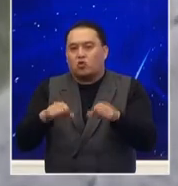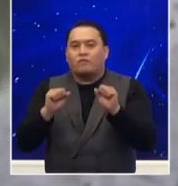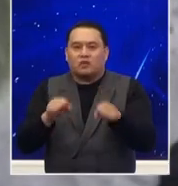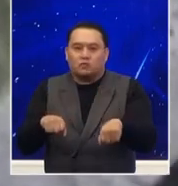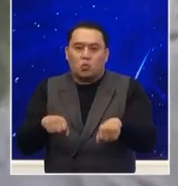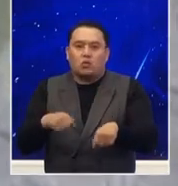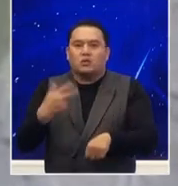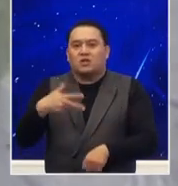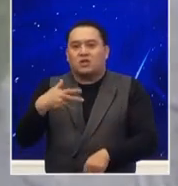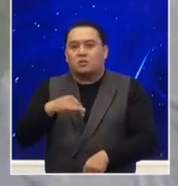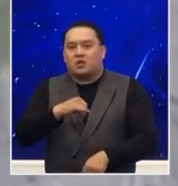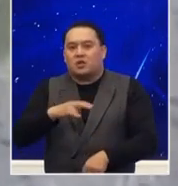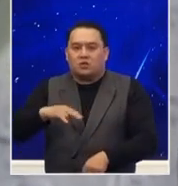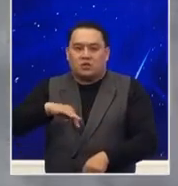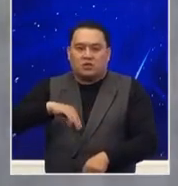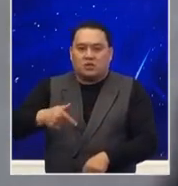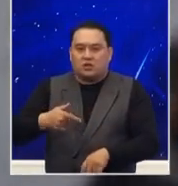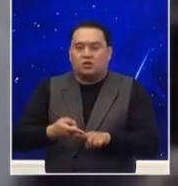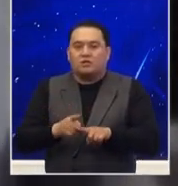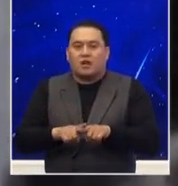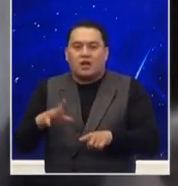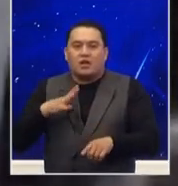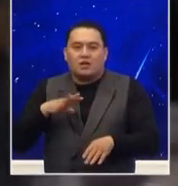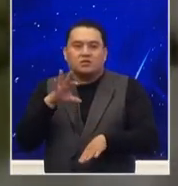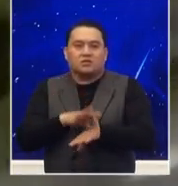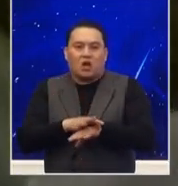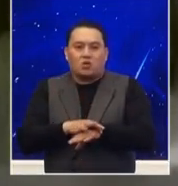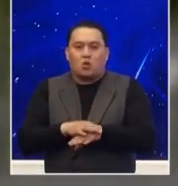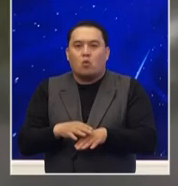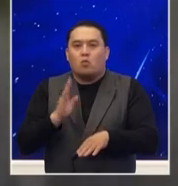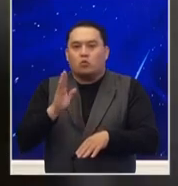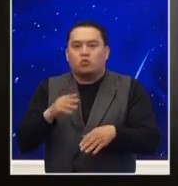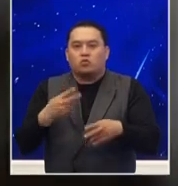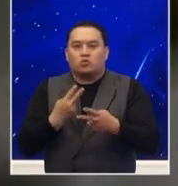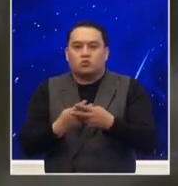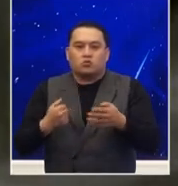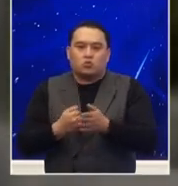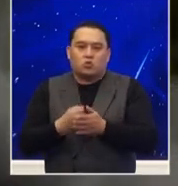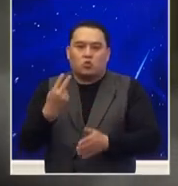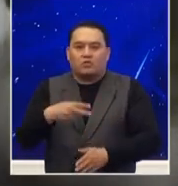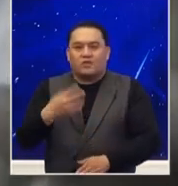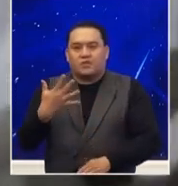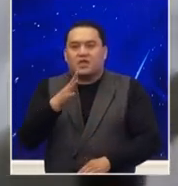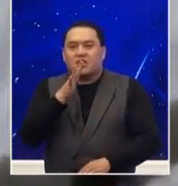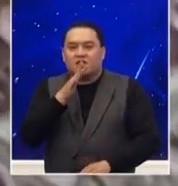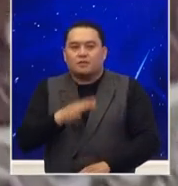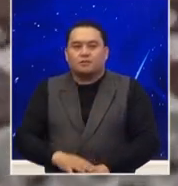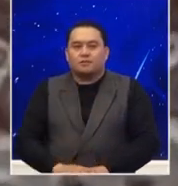продаже на черном рынке составила бы более 30 миллионов тенге. Задержанному грозит лишение свободы сроком до 25